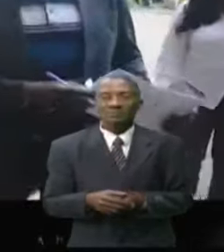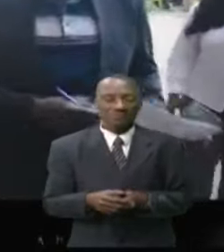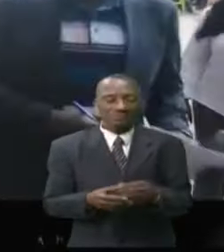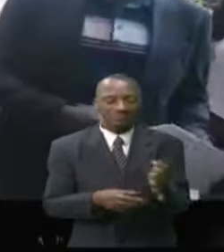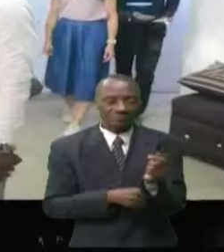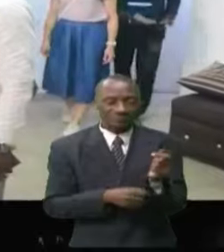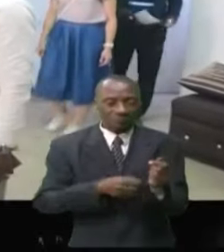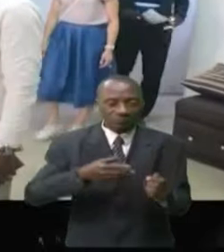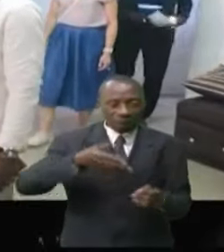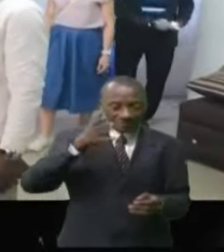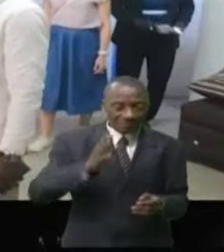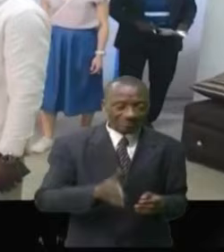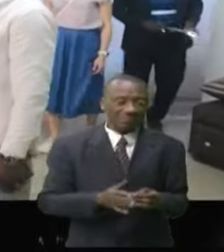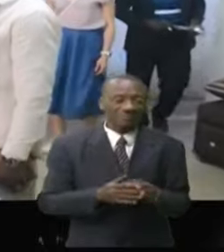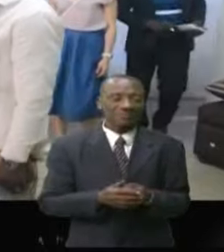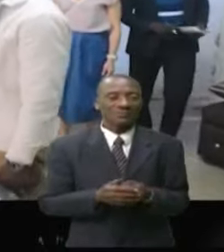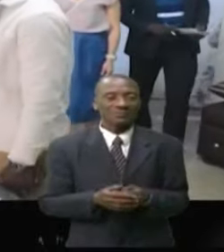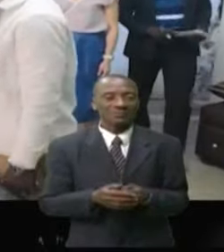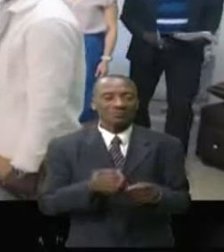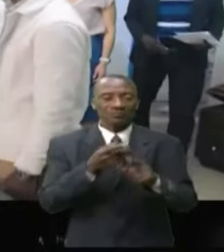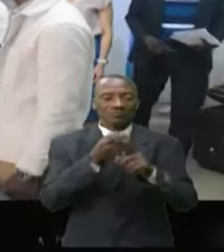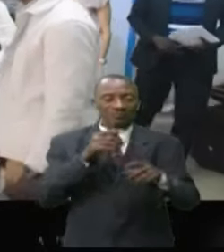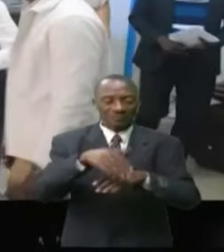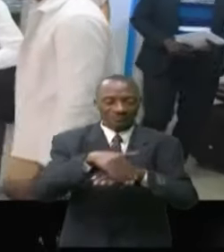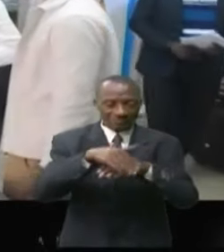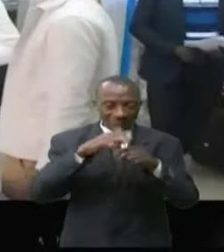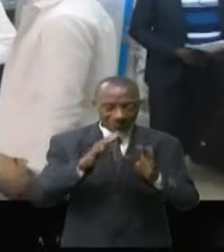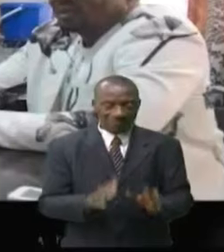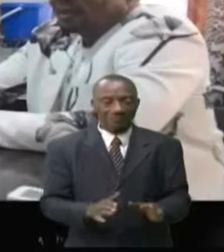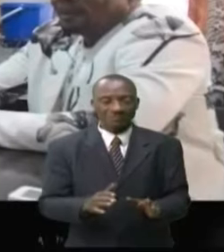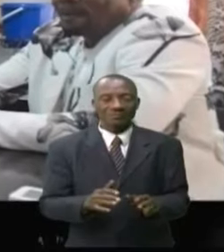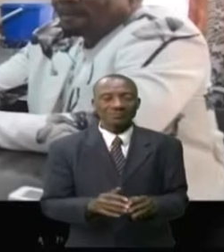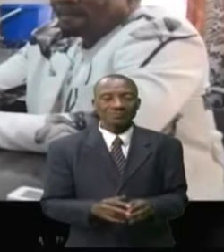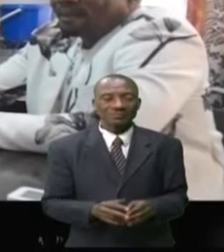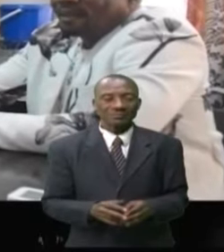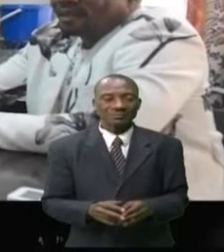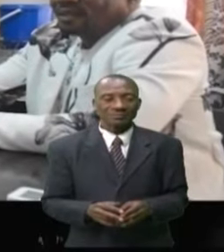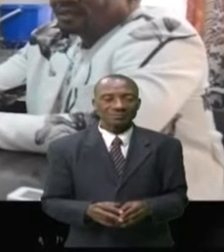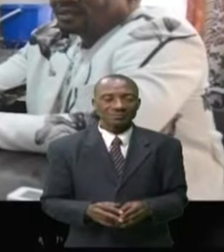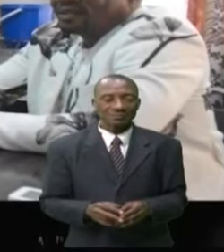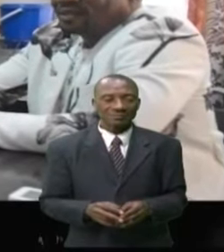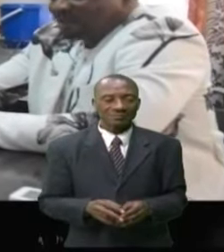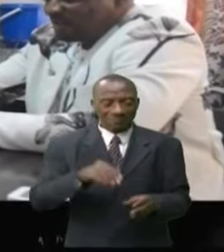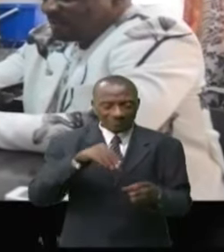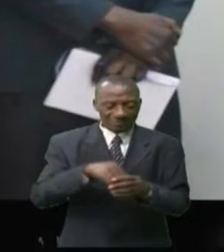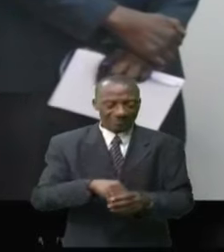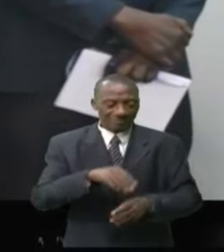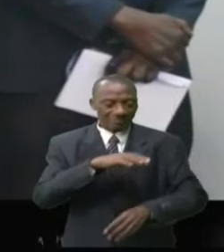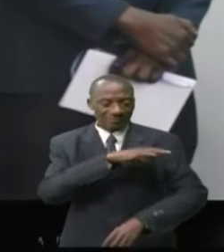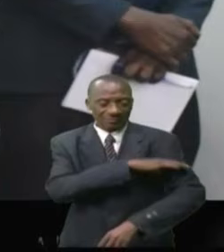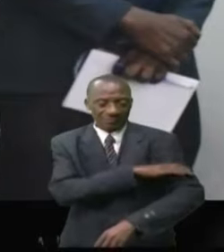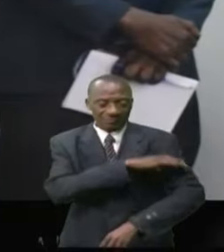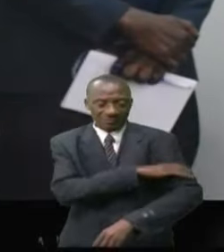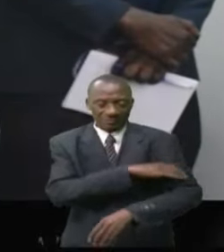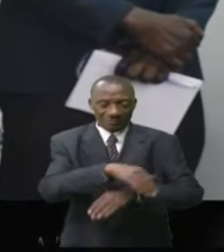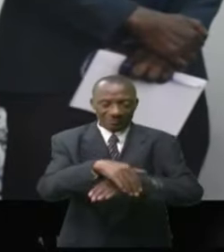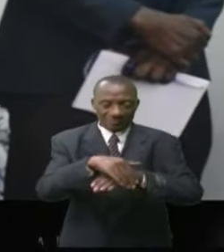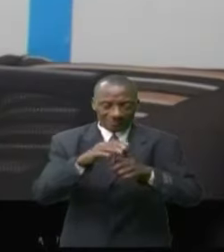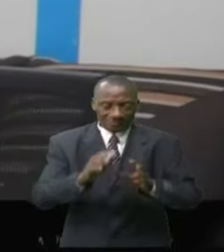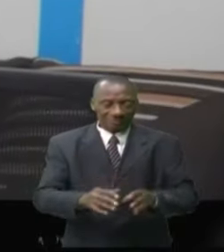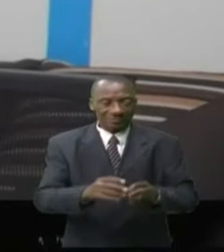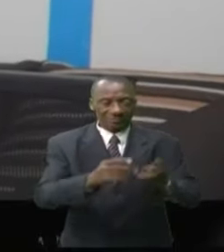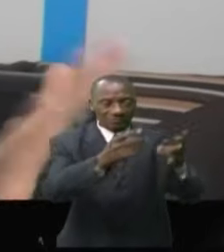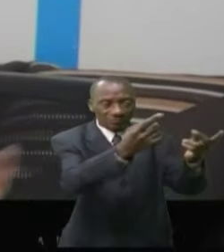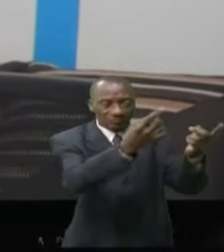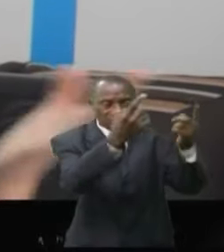de fcdo agence de la coopération internationale de la Grande-Bretagne ce financement était un appui pour la